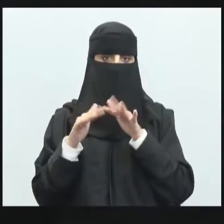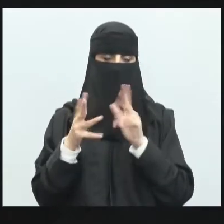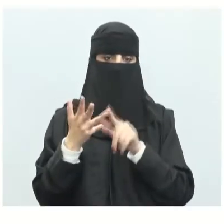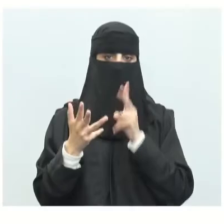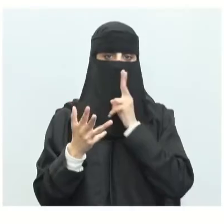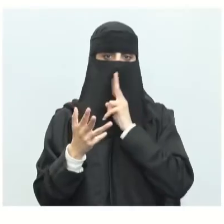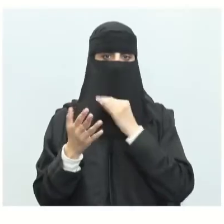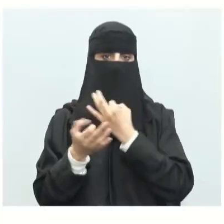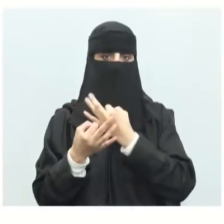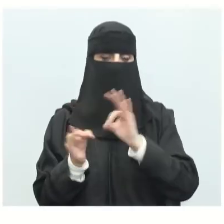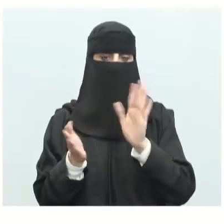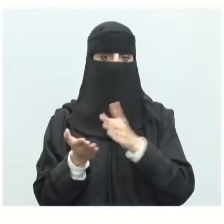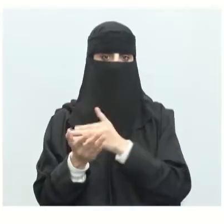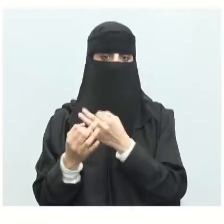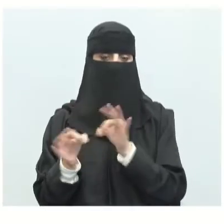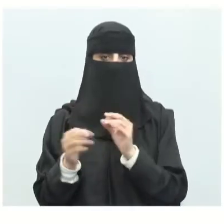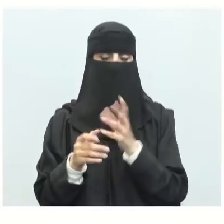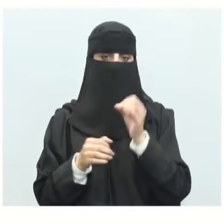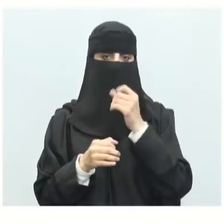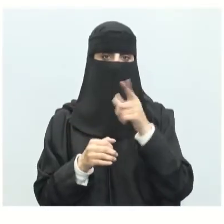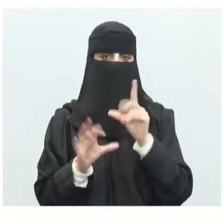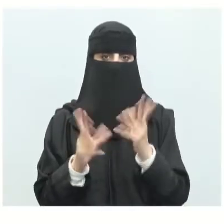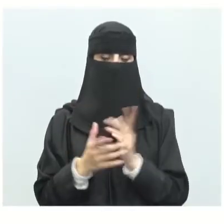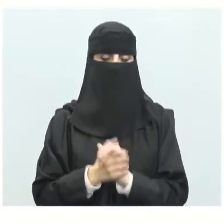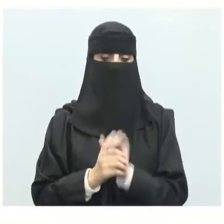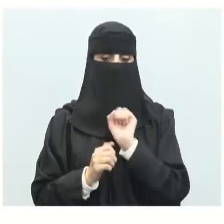اذا نقول بان الاجابه الصحيحه هي